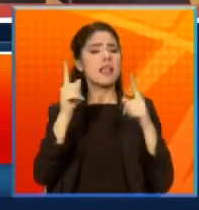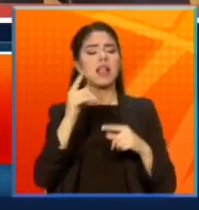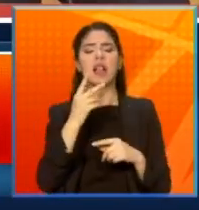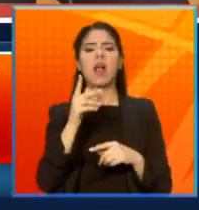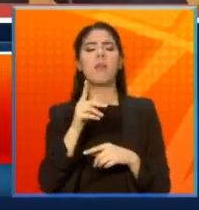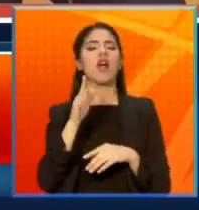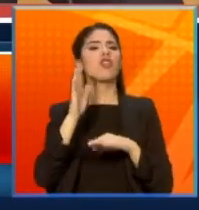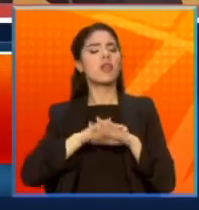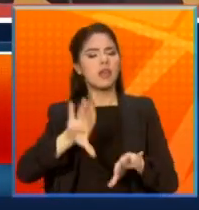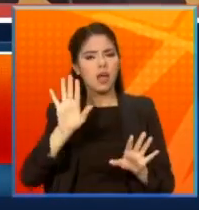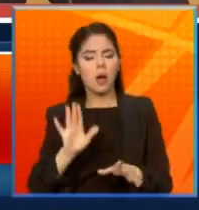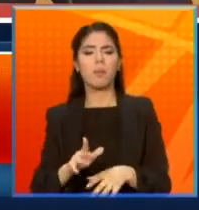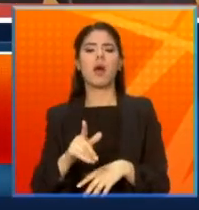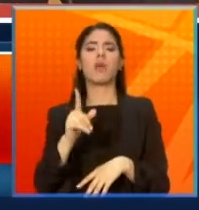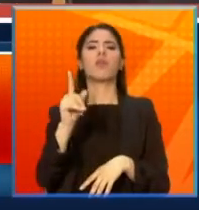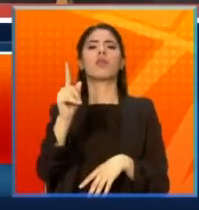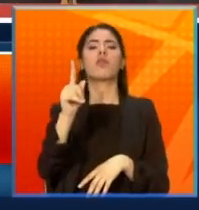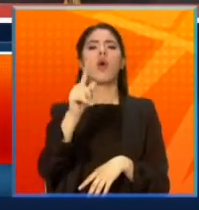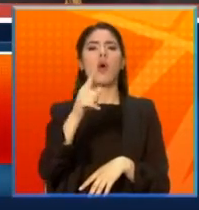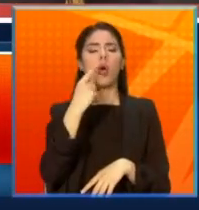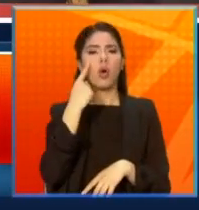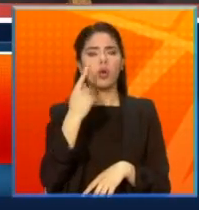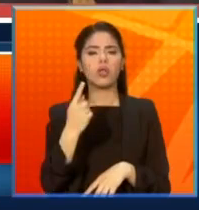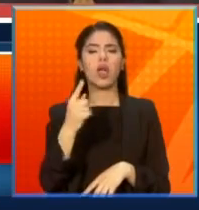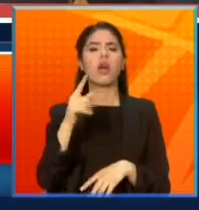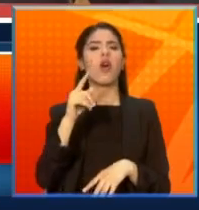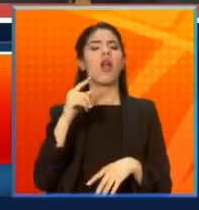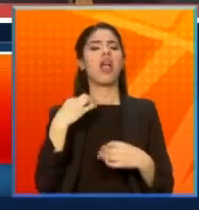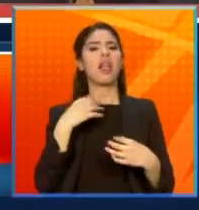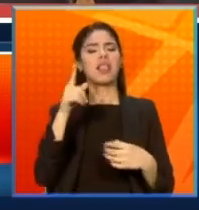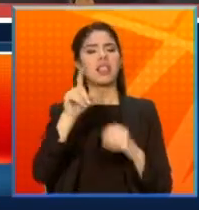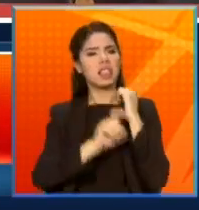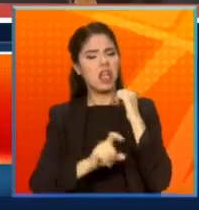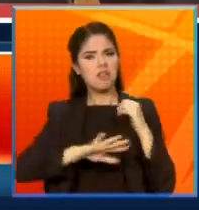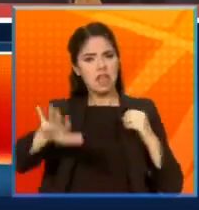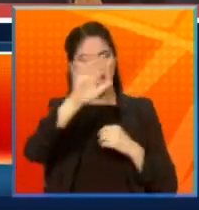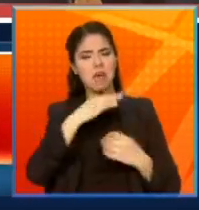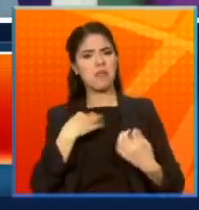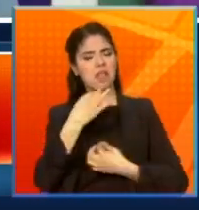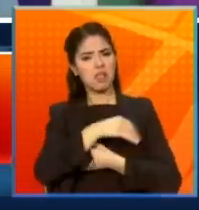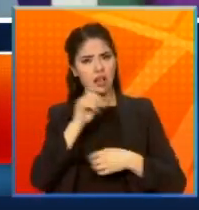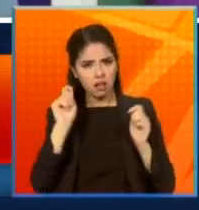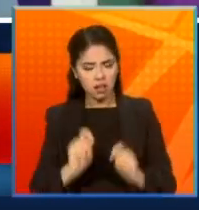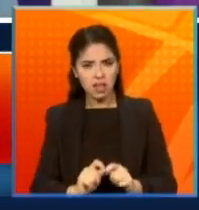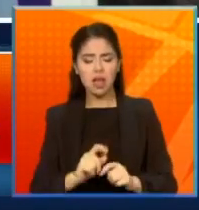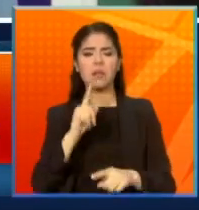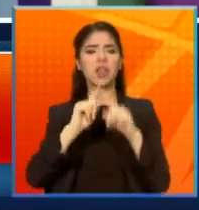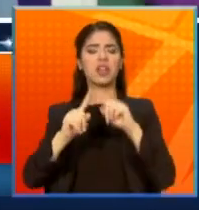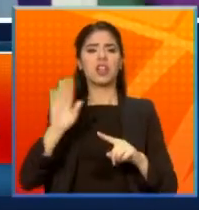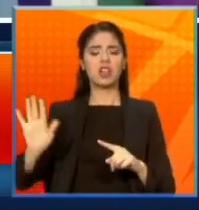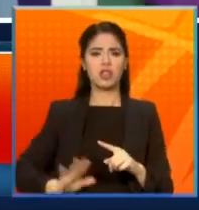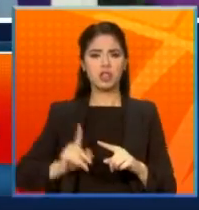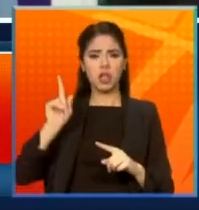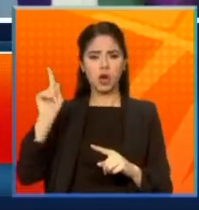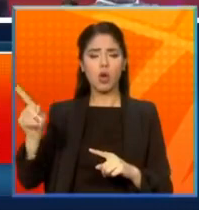okunmamış, sözde devrim şehitleri kılıfıyla teröristlere saygı duruşunda bulunulmuştur. Kılıçdaroğlu